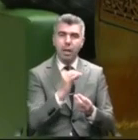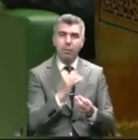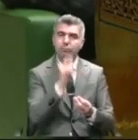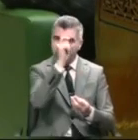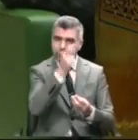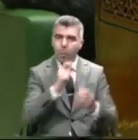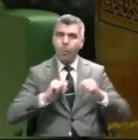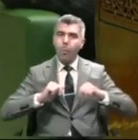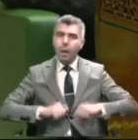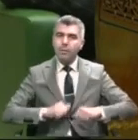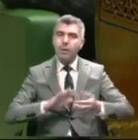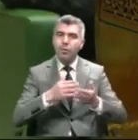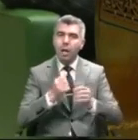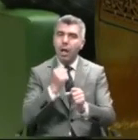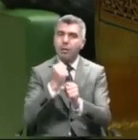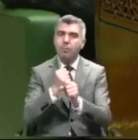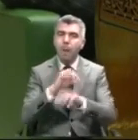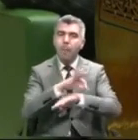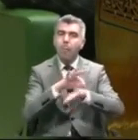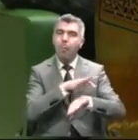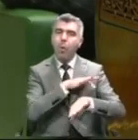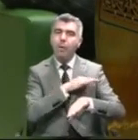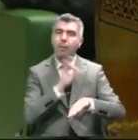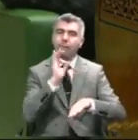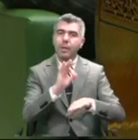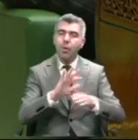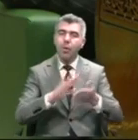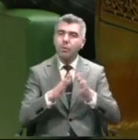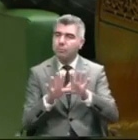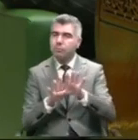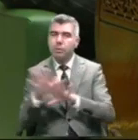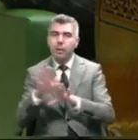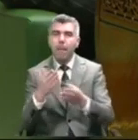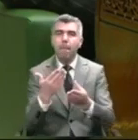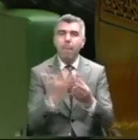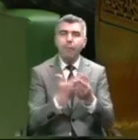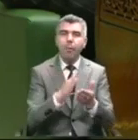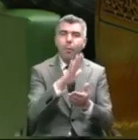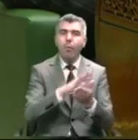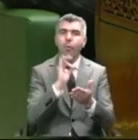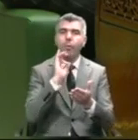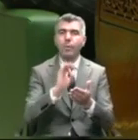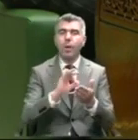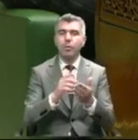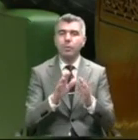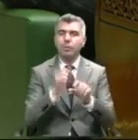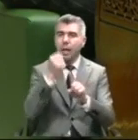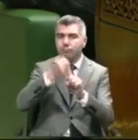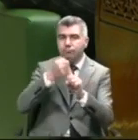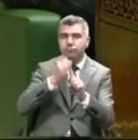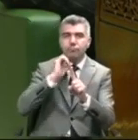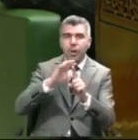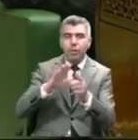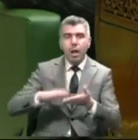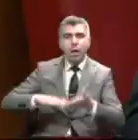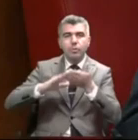سيد الوزير المحترم وبكل العاملين معكم وكل المتدخلين في المجهودات والادوار التي تقومون بها من